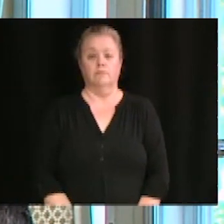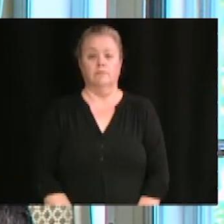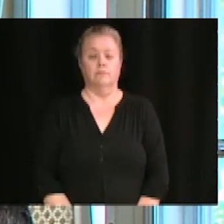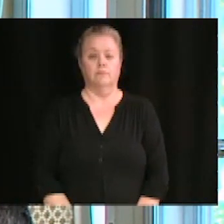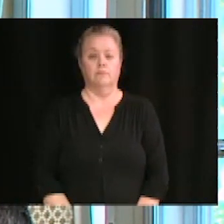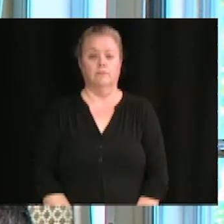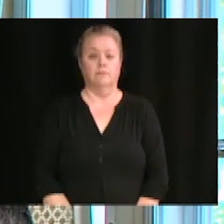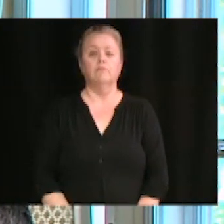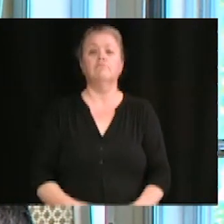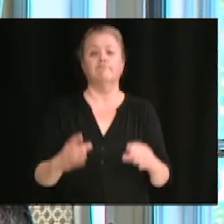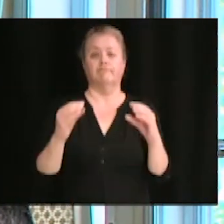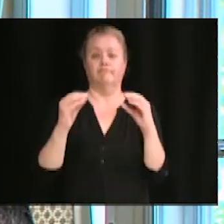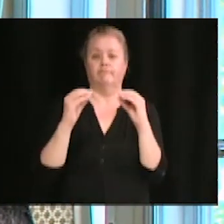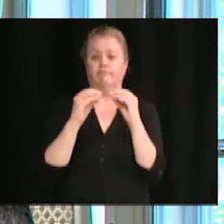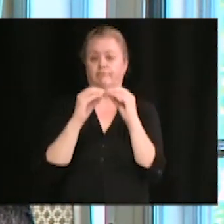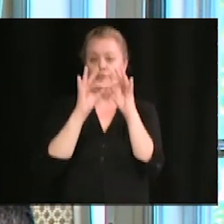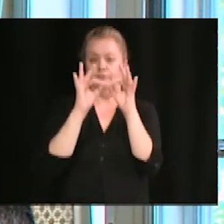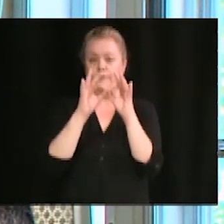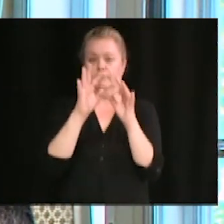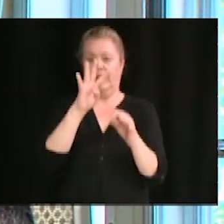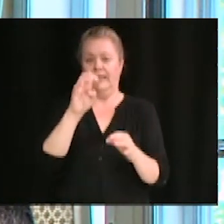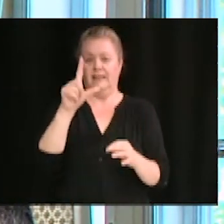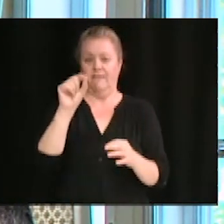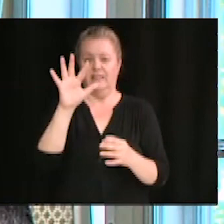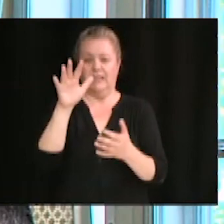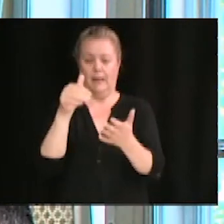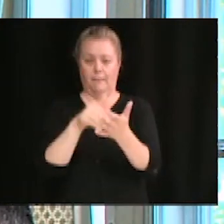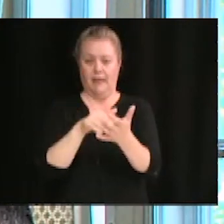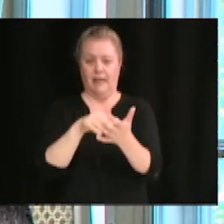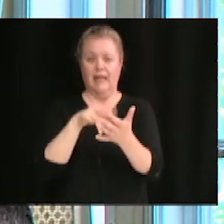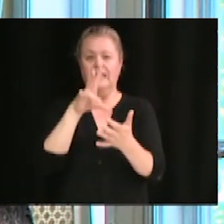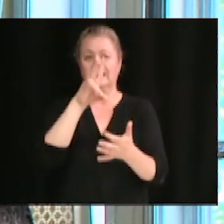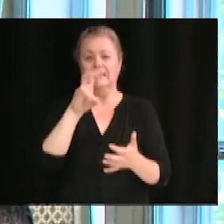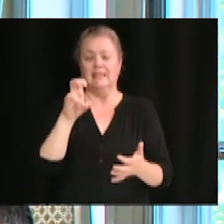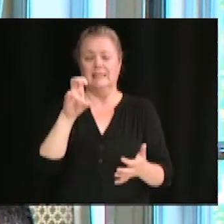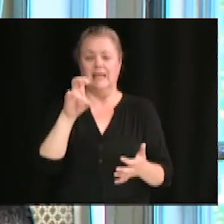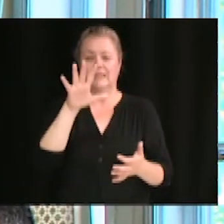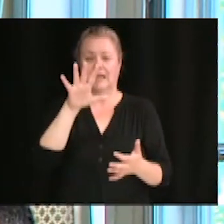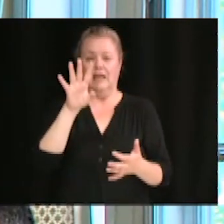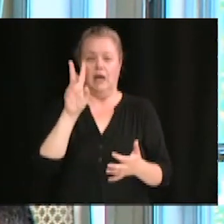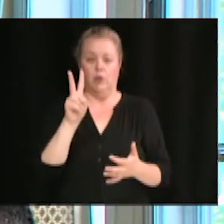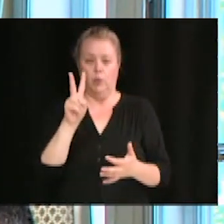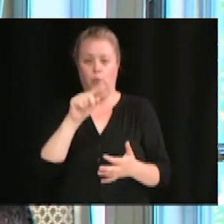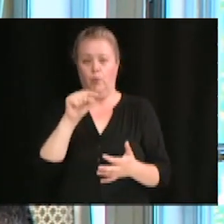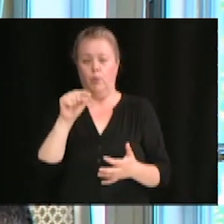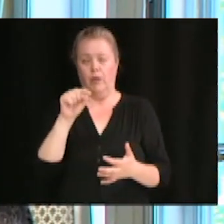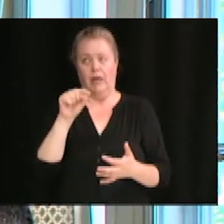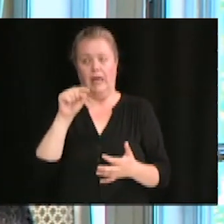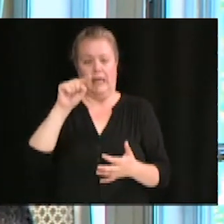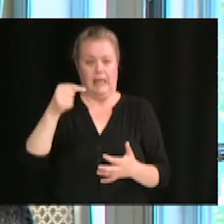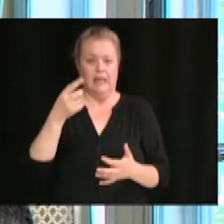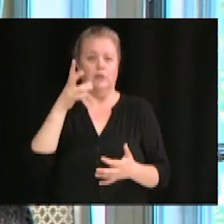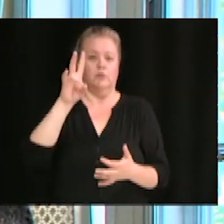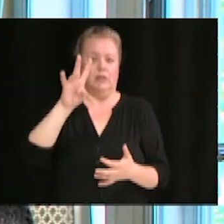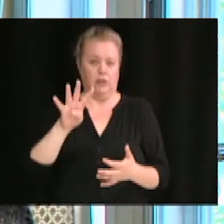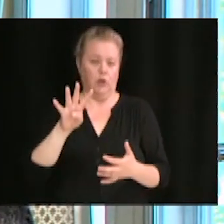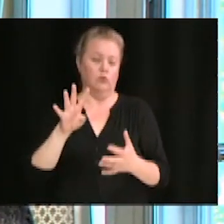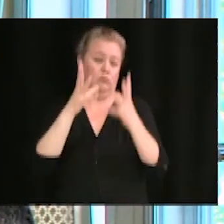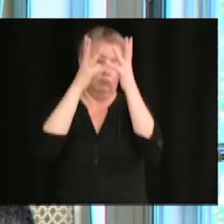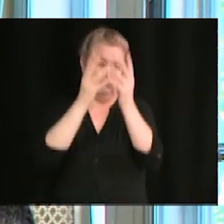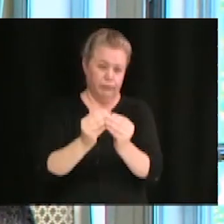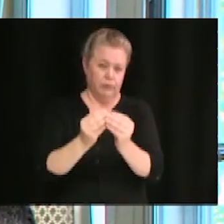Oui, pour un montant de 425 752,74 pour porter le fonds de roulement à 842 000 $.